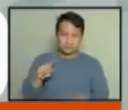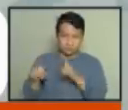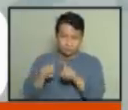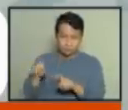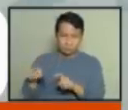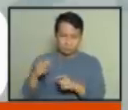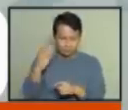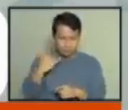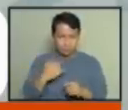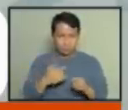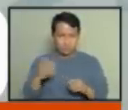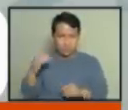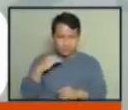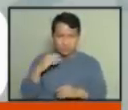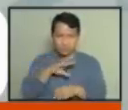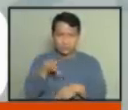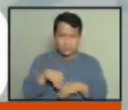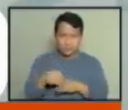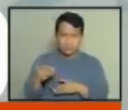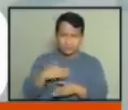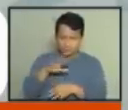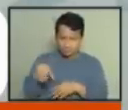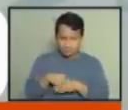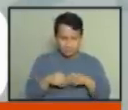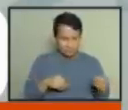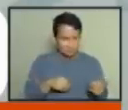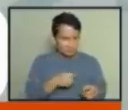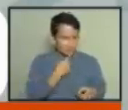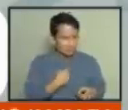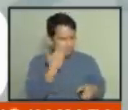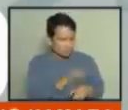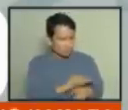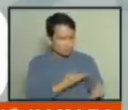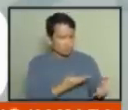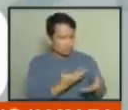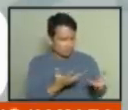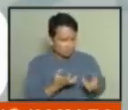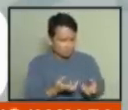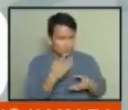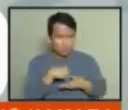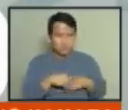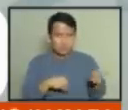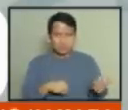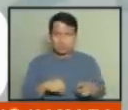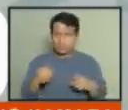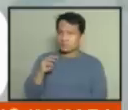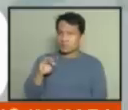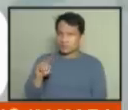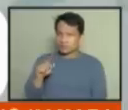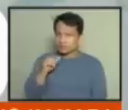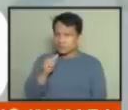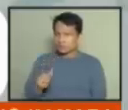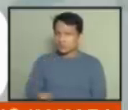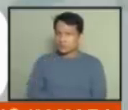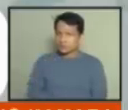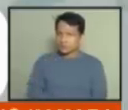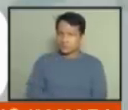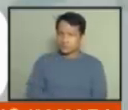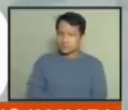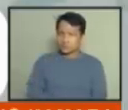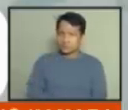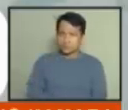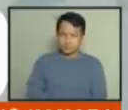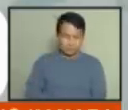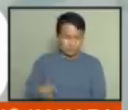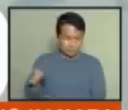bakit mo nirecruit yung anak ko? Ano sabi ni Sabi po, Garcia? Mga anak mo ang may gusto. Eh, sabi ko nga, yung mga minor yan eh. Etong si Garcia,